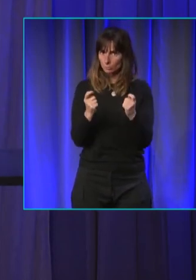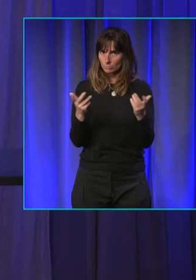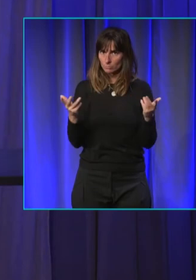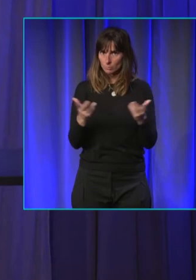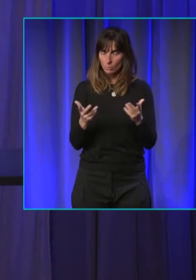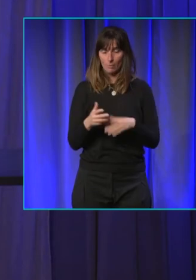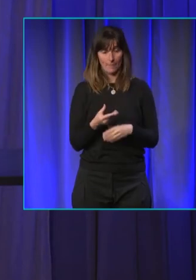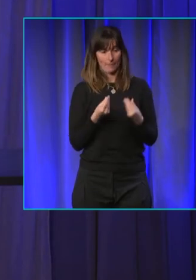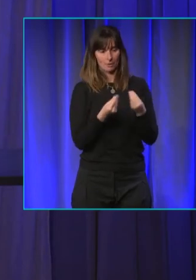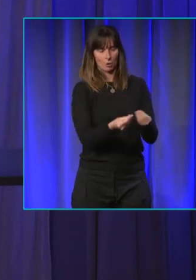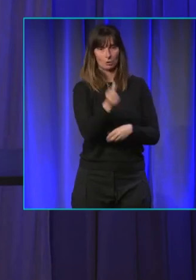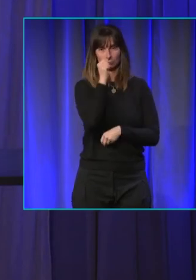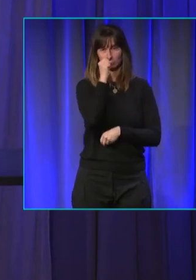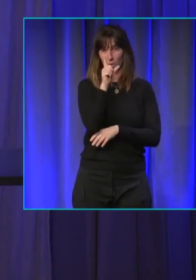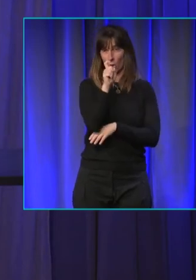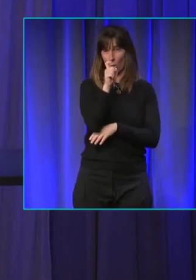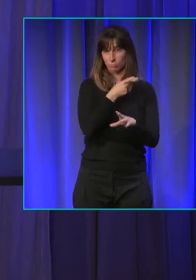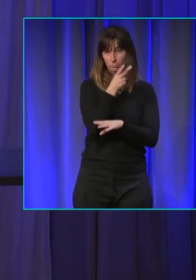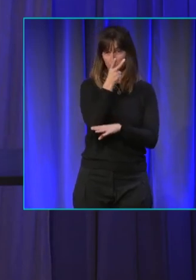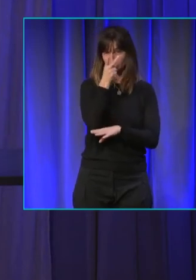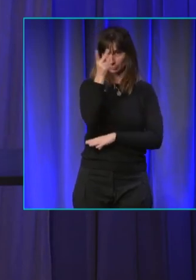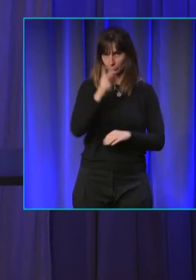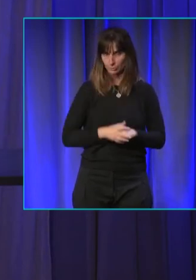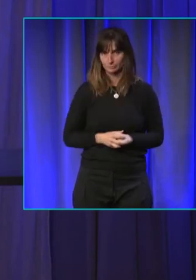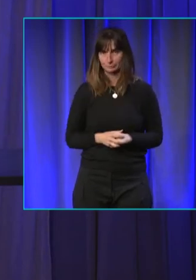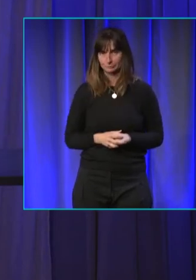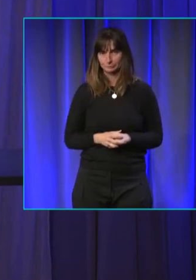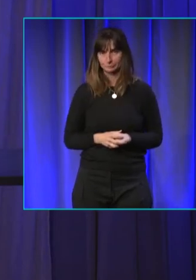au niveau de l'hydratation de l'enfant.